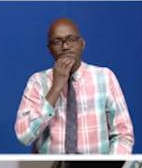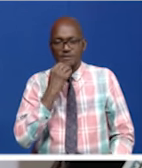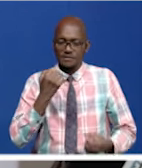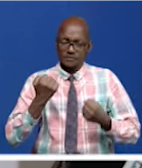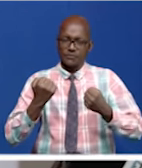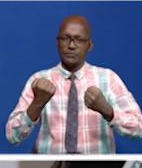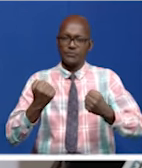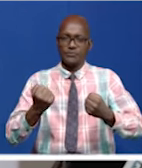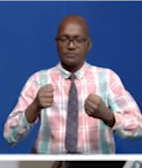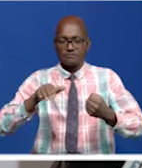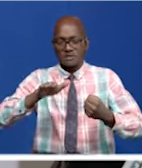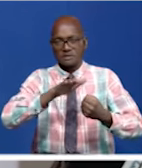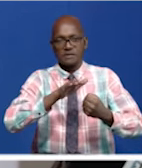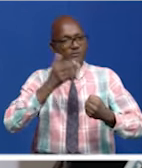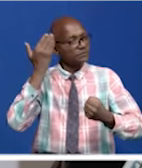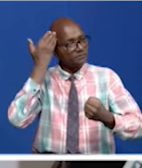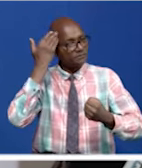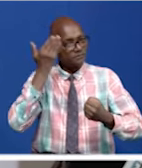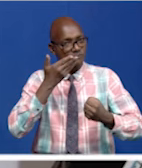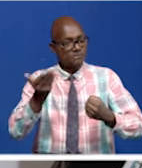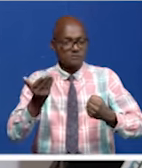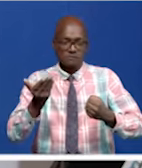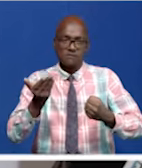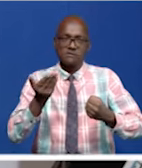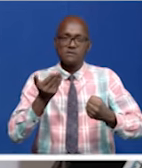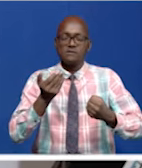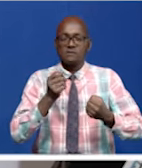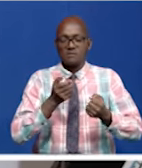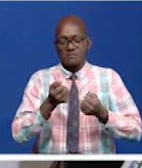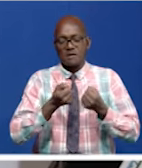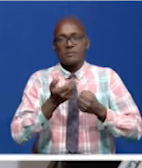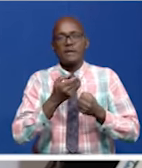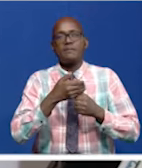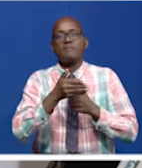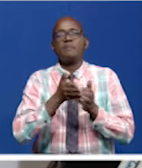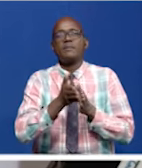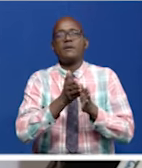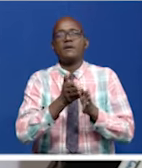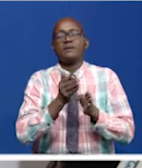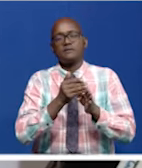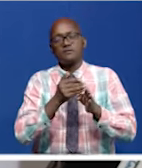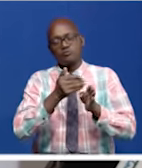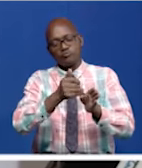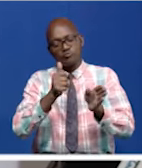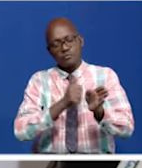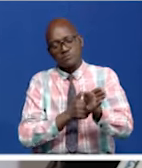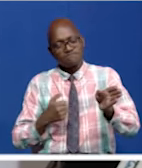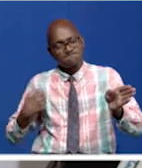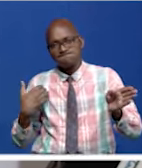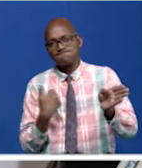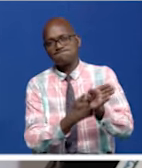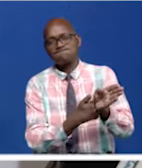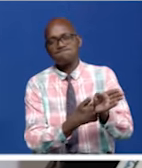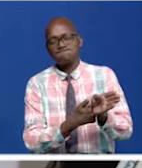hayo na kutojali vyombo vingine voko barabarani ndipo alipogonga gario kwa nyuma na kusababisha Ajali na